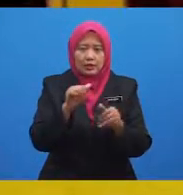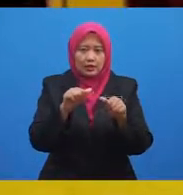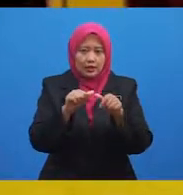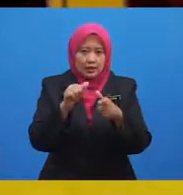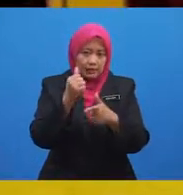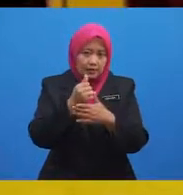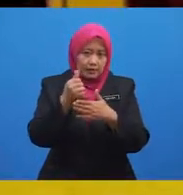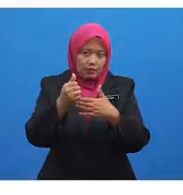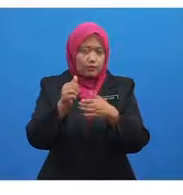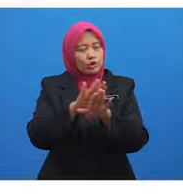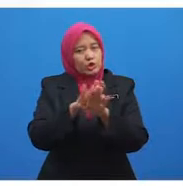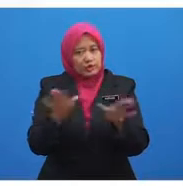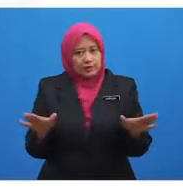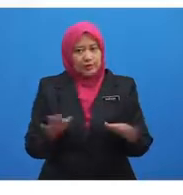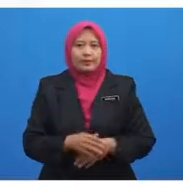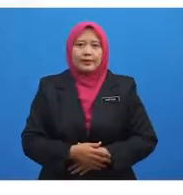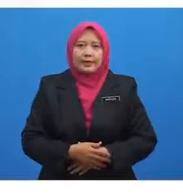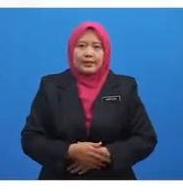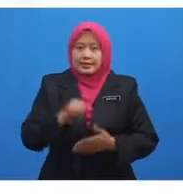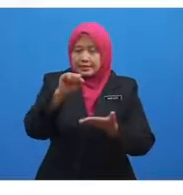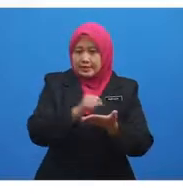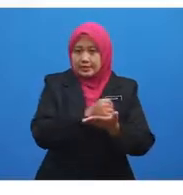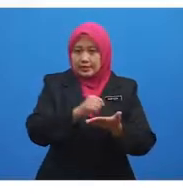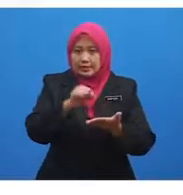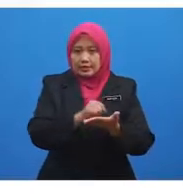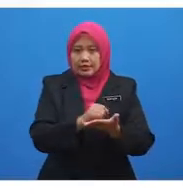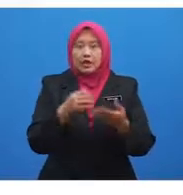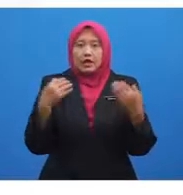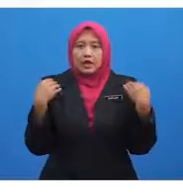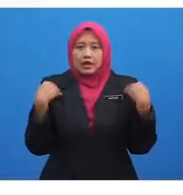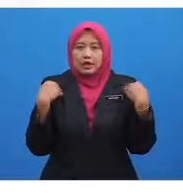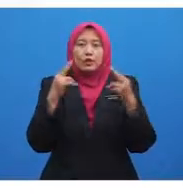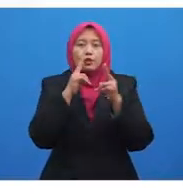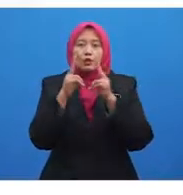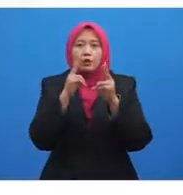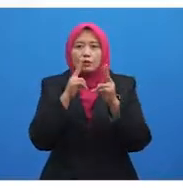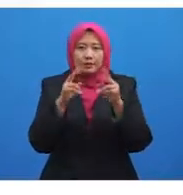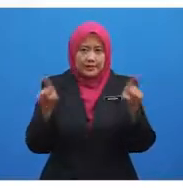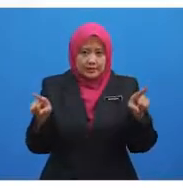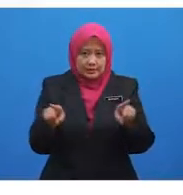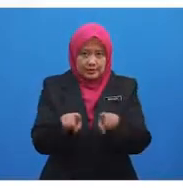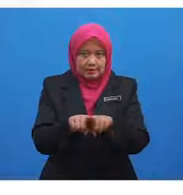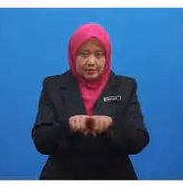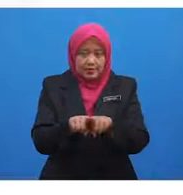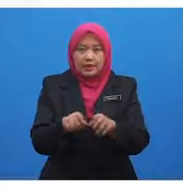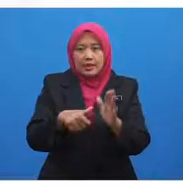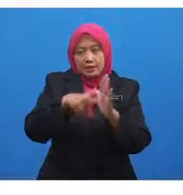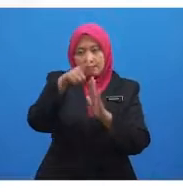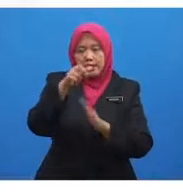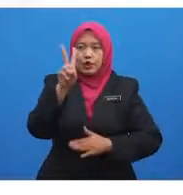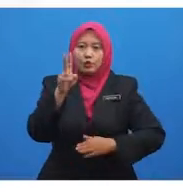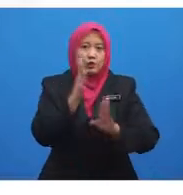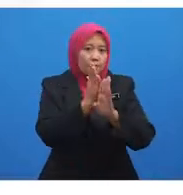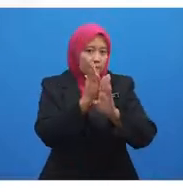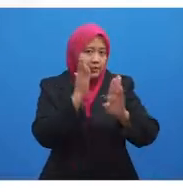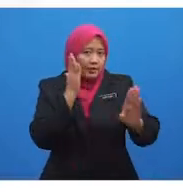amnya, seloka terdiri daripada ungkapan sejajar yang melebihi daripada dua baris,